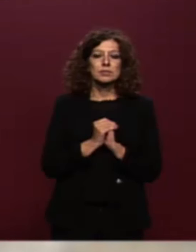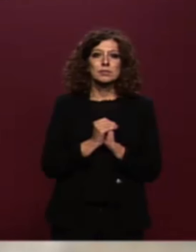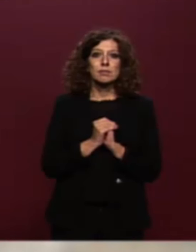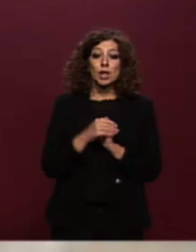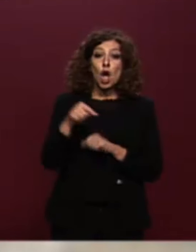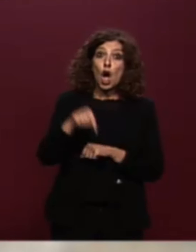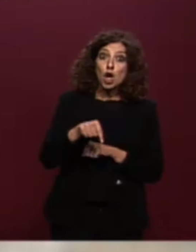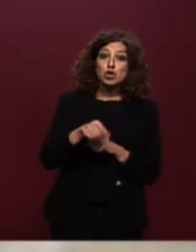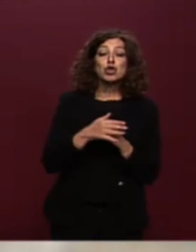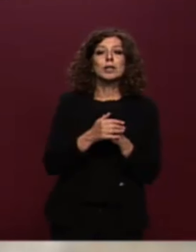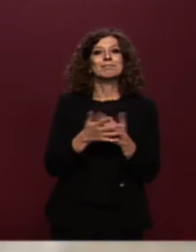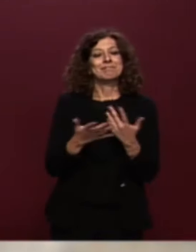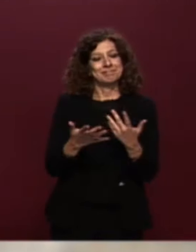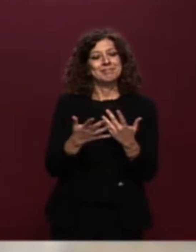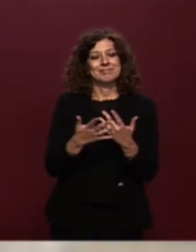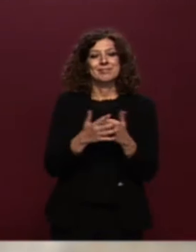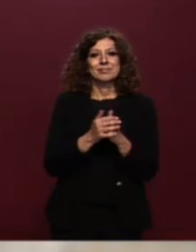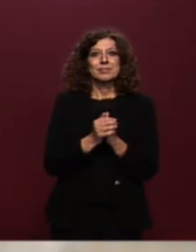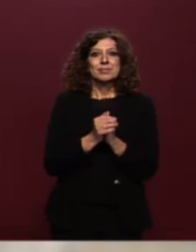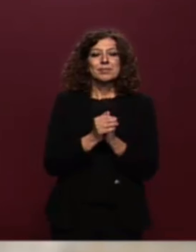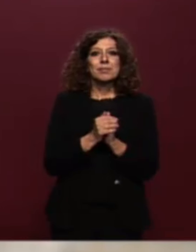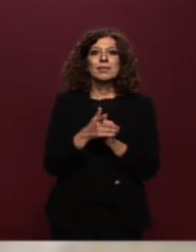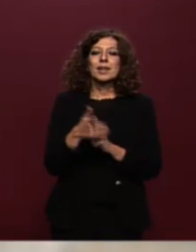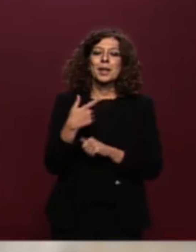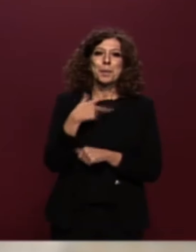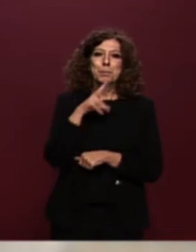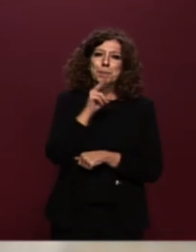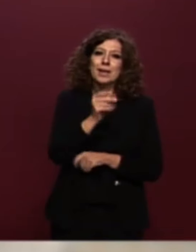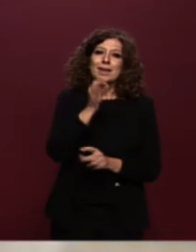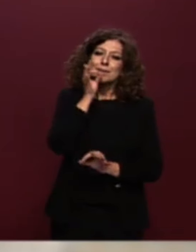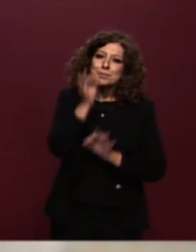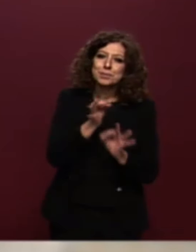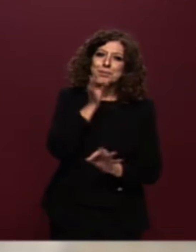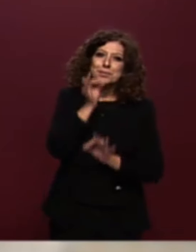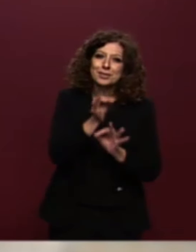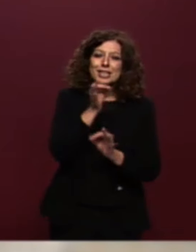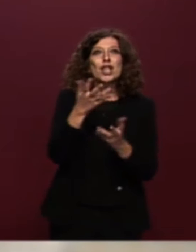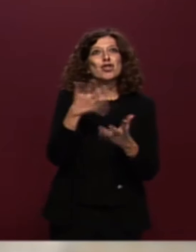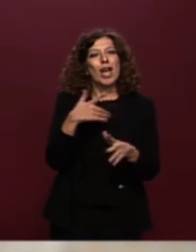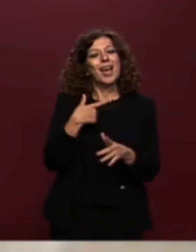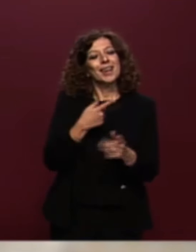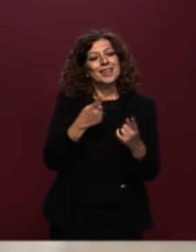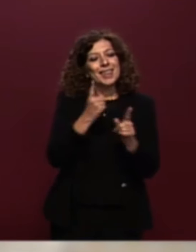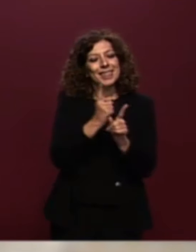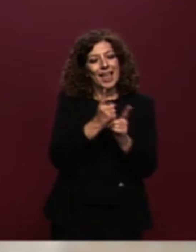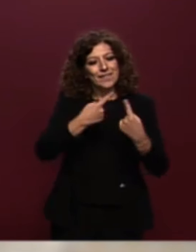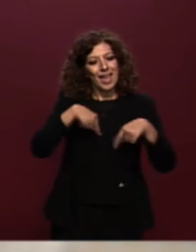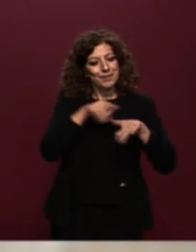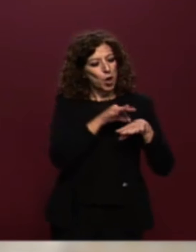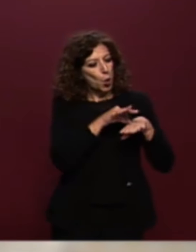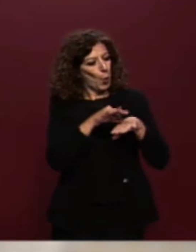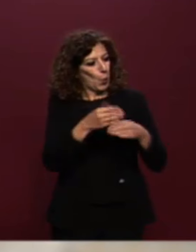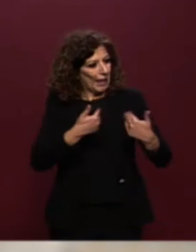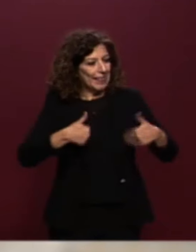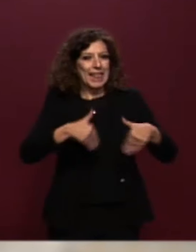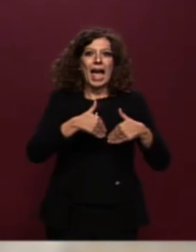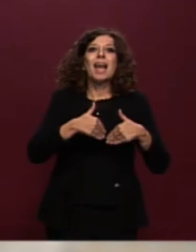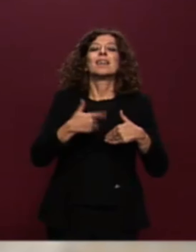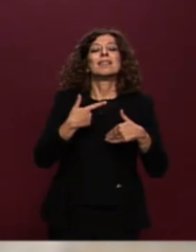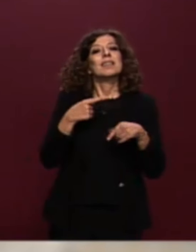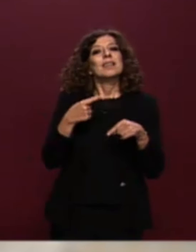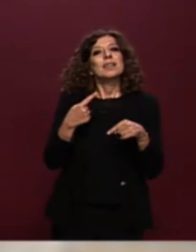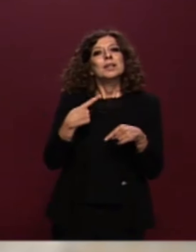Oggi, ma soprattutto per le sue costanti parole che sono guida e monito per tutti noi anche su questi